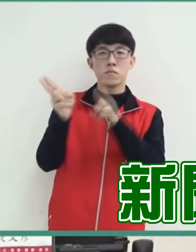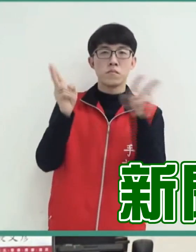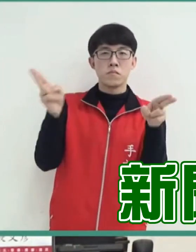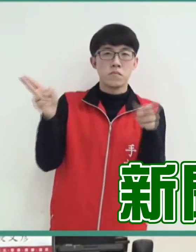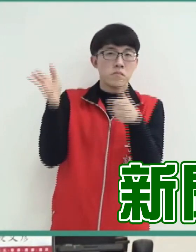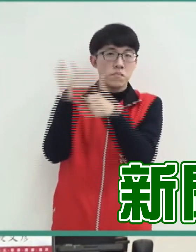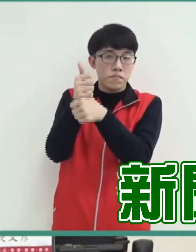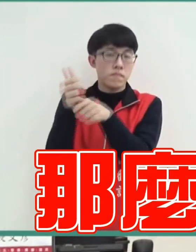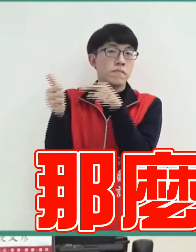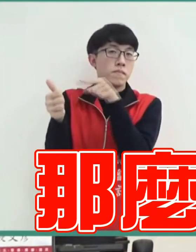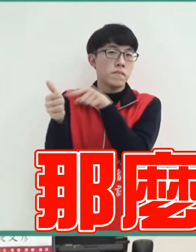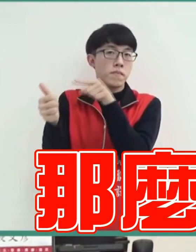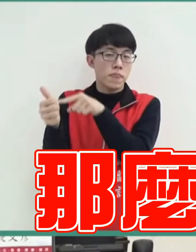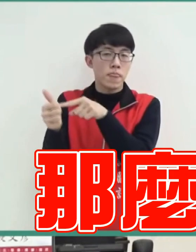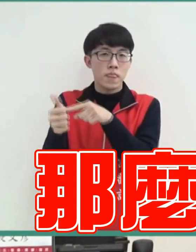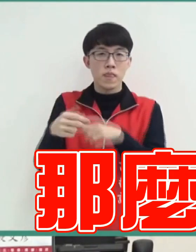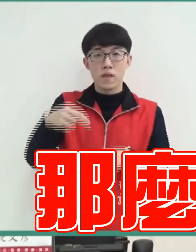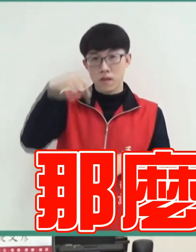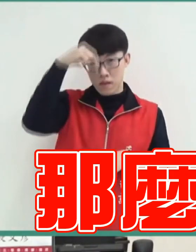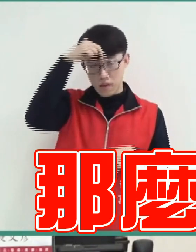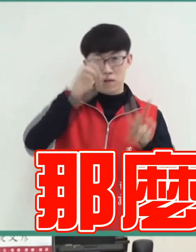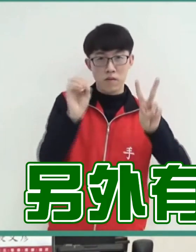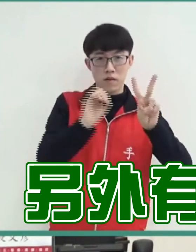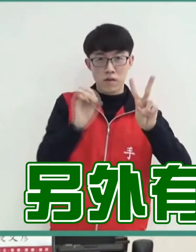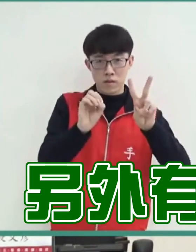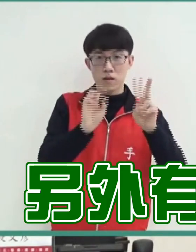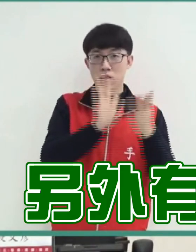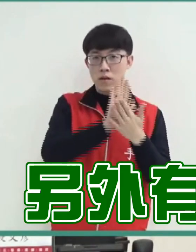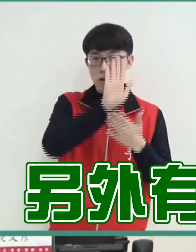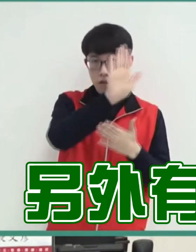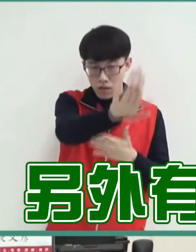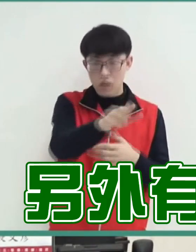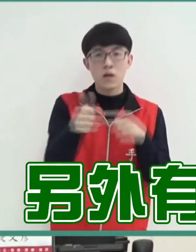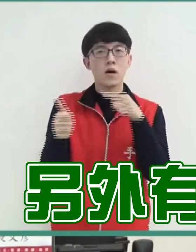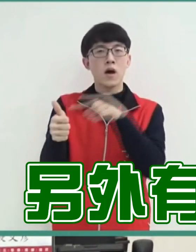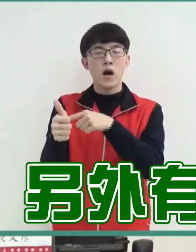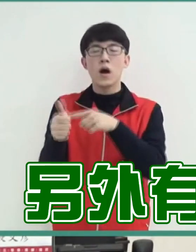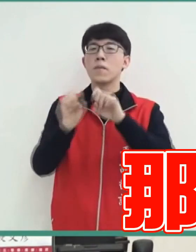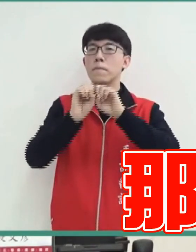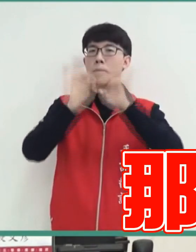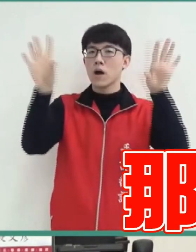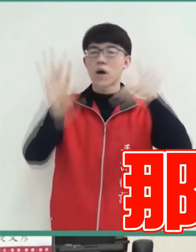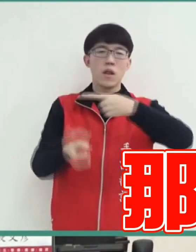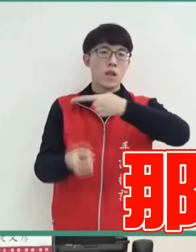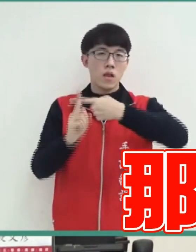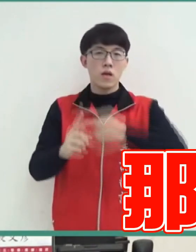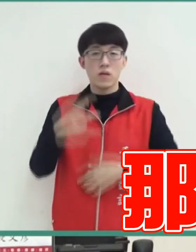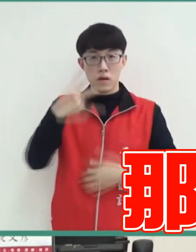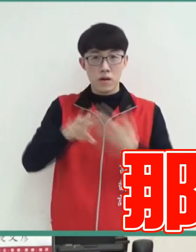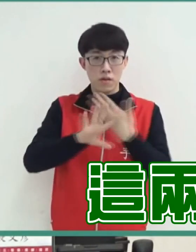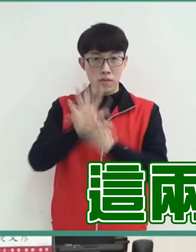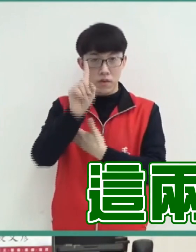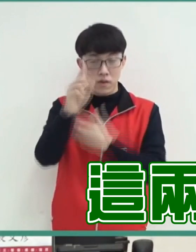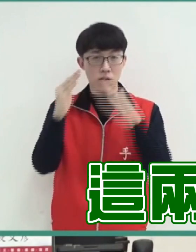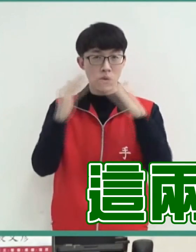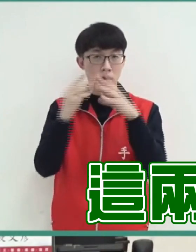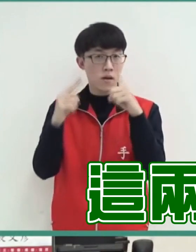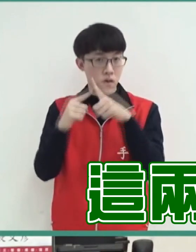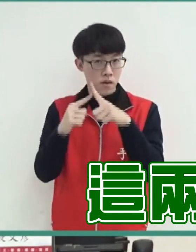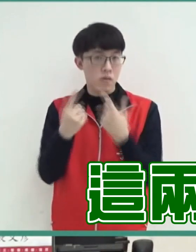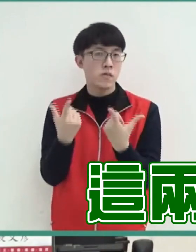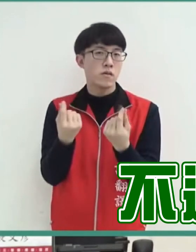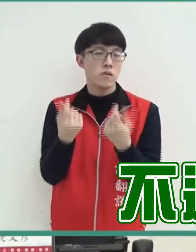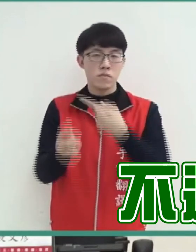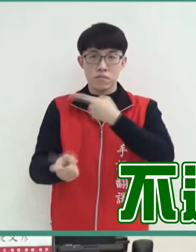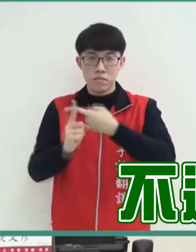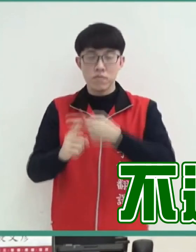稿宣布之后，那么也确定确诊，另外有一位匡烈的家人那么也确诊，那这两位还没有